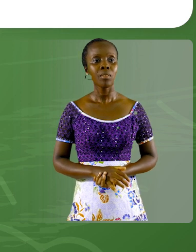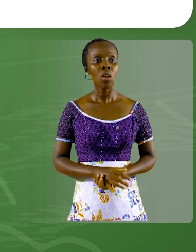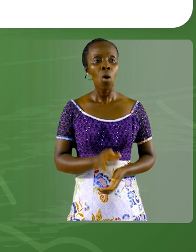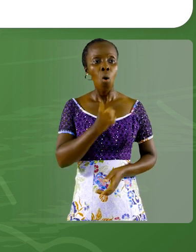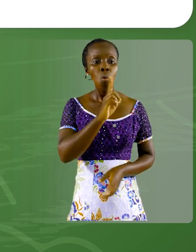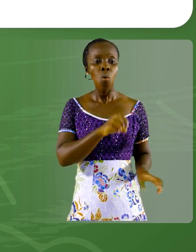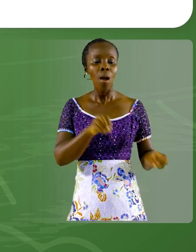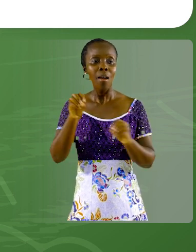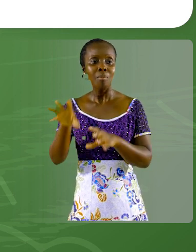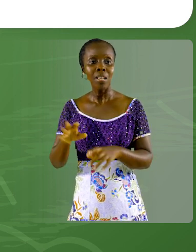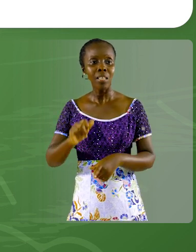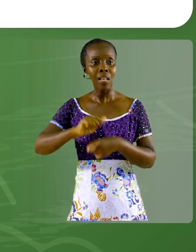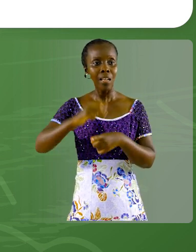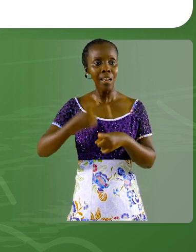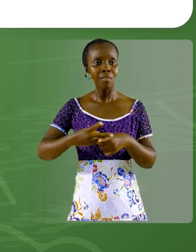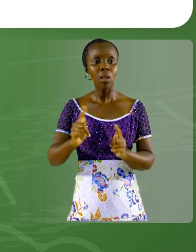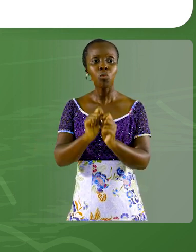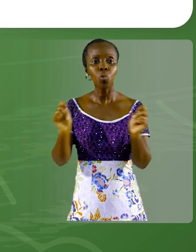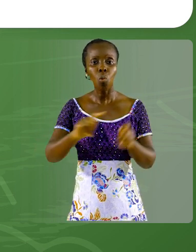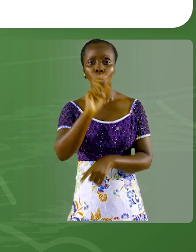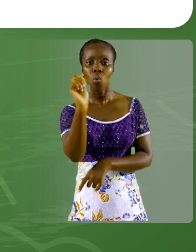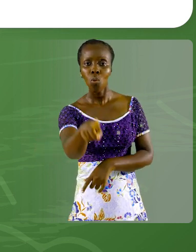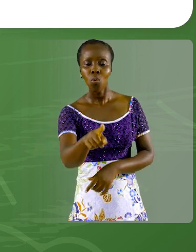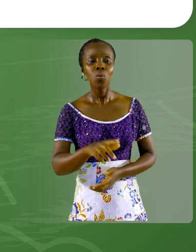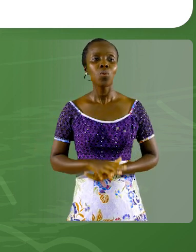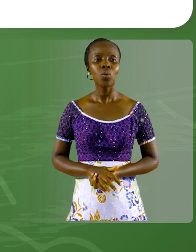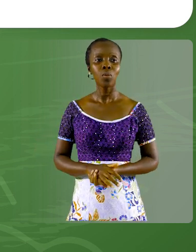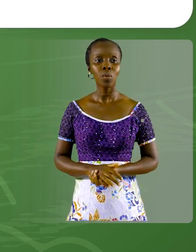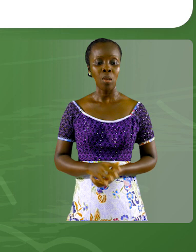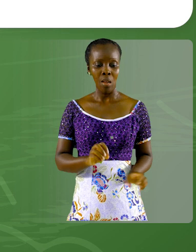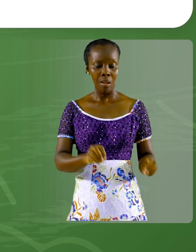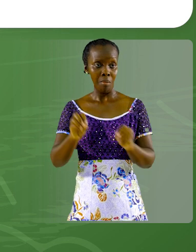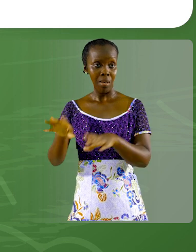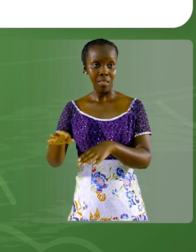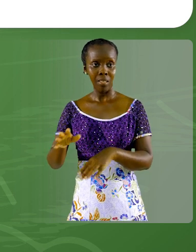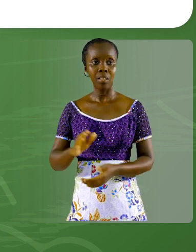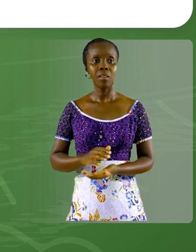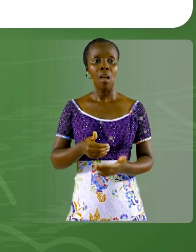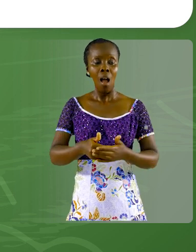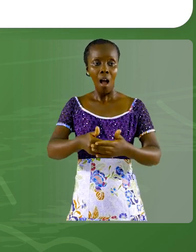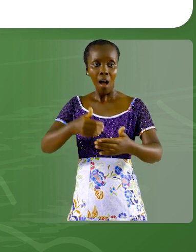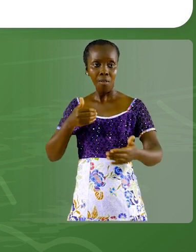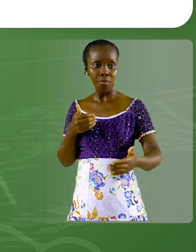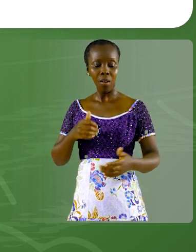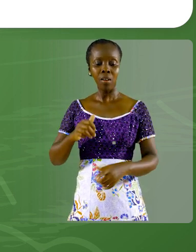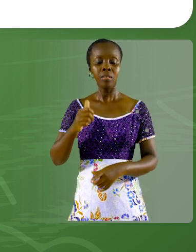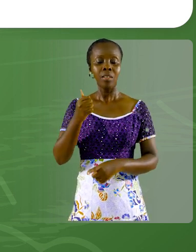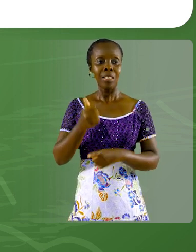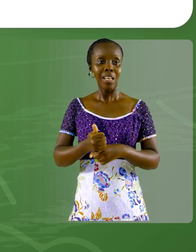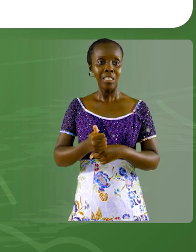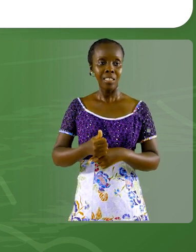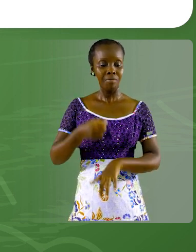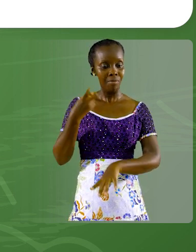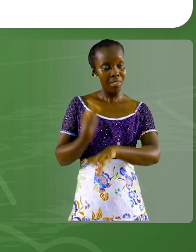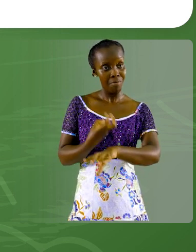placé l'adverbe trop? Il est placé avant l'adjectif